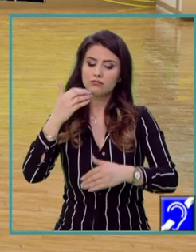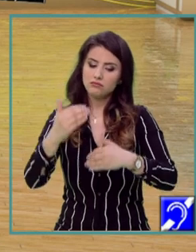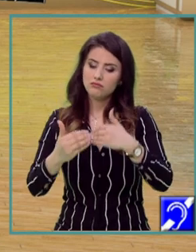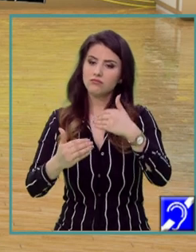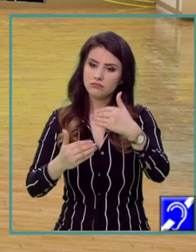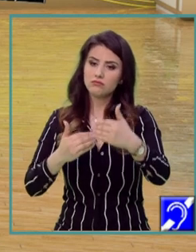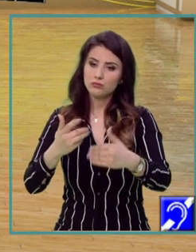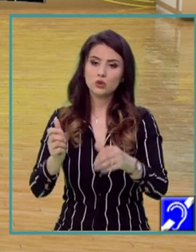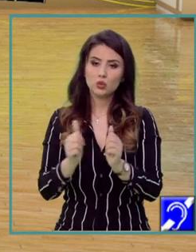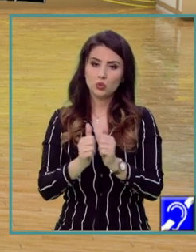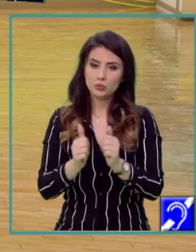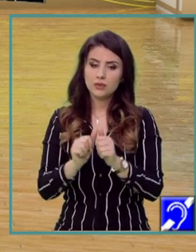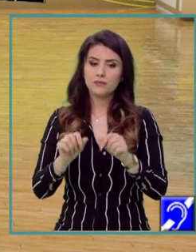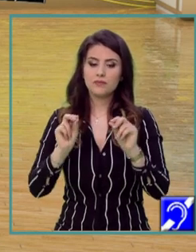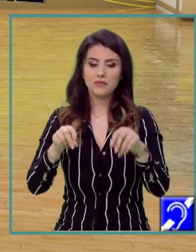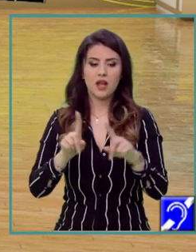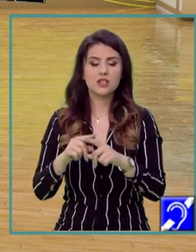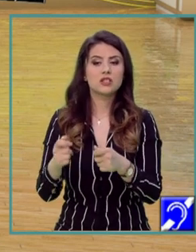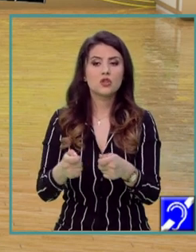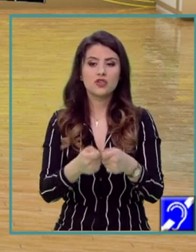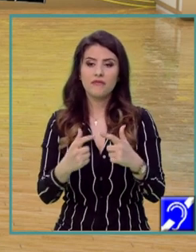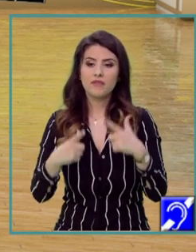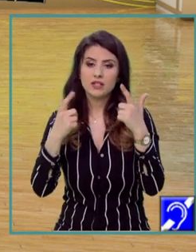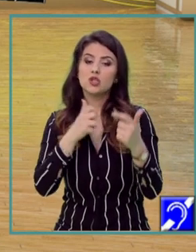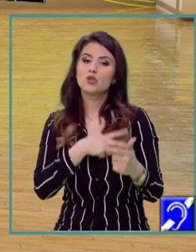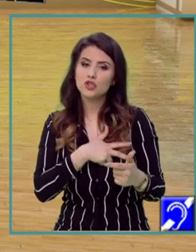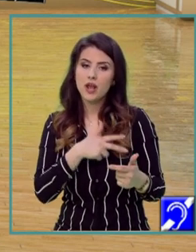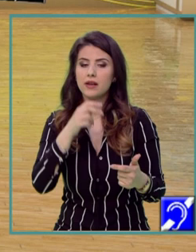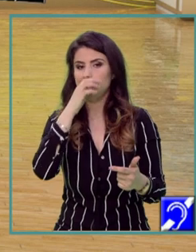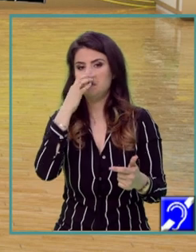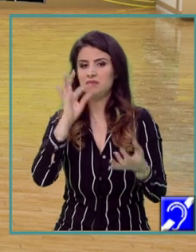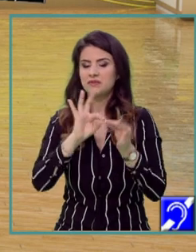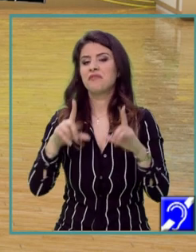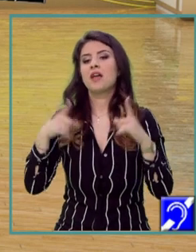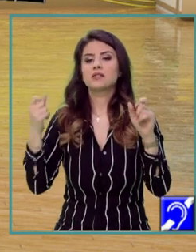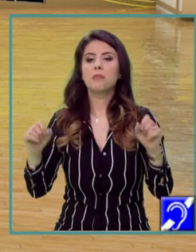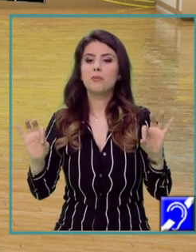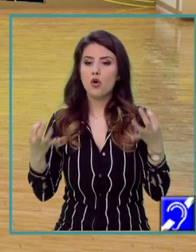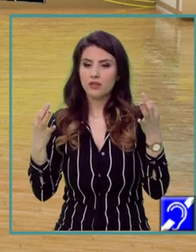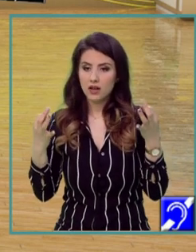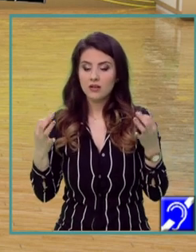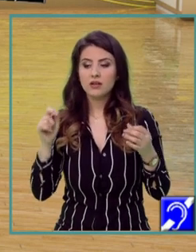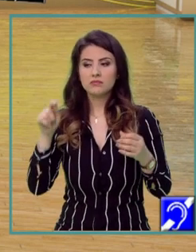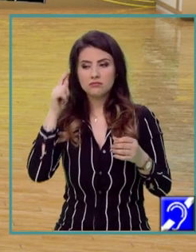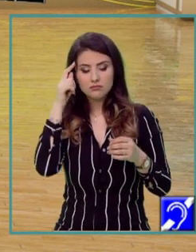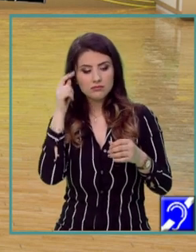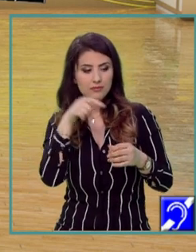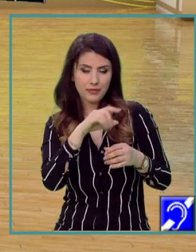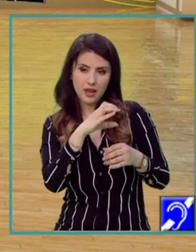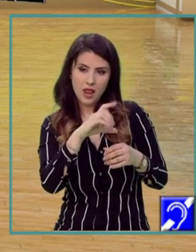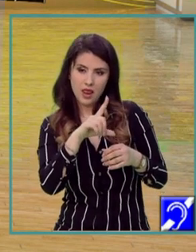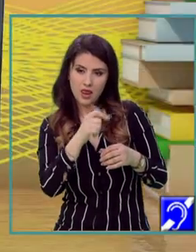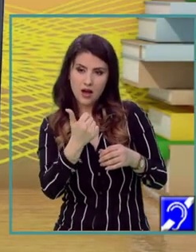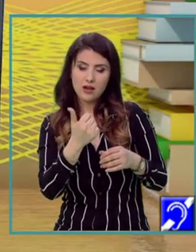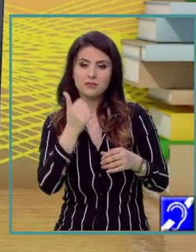succesiunea de întâmplări relatate ani Notează faptul că e la idee va fi infirmată de era